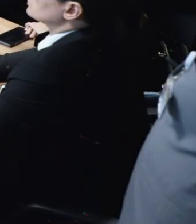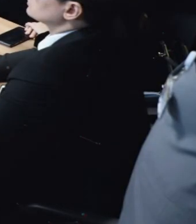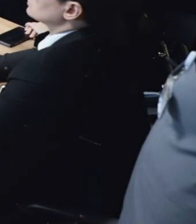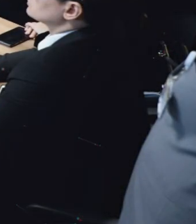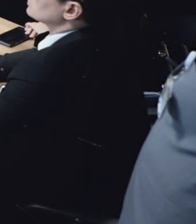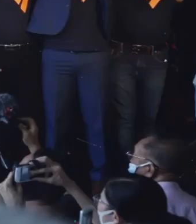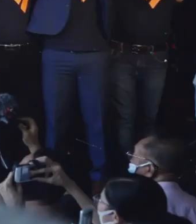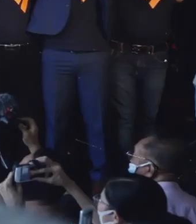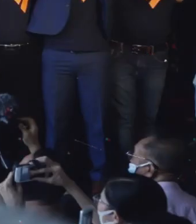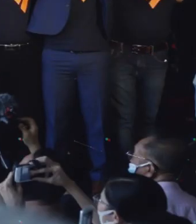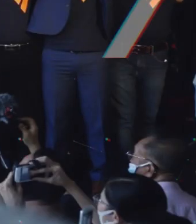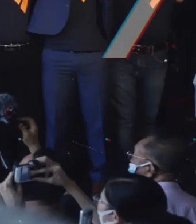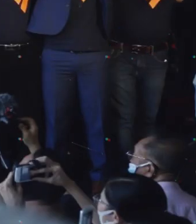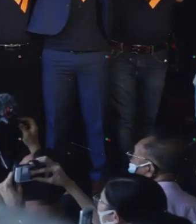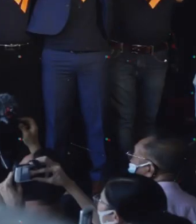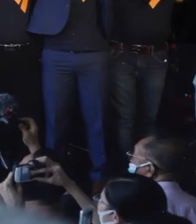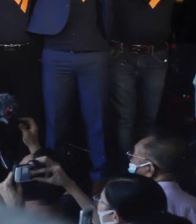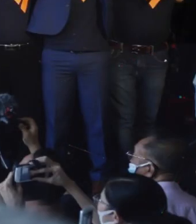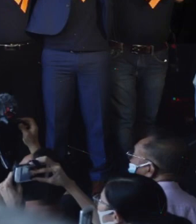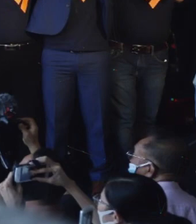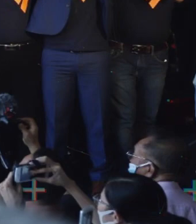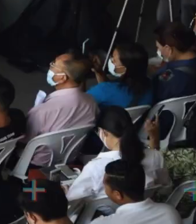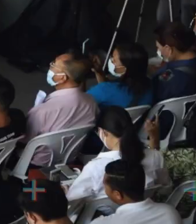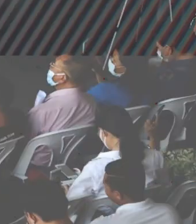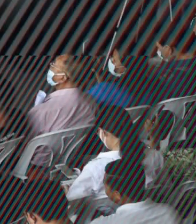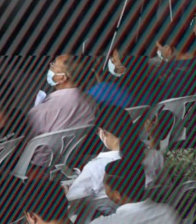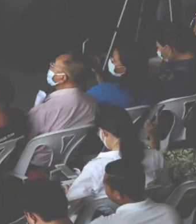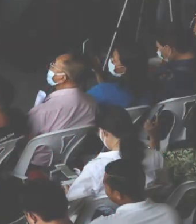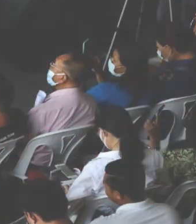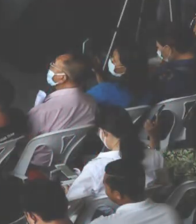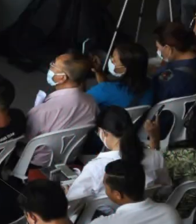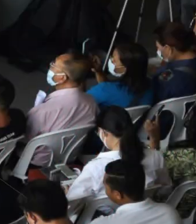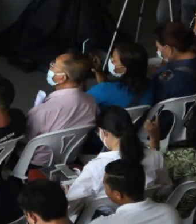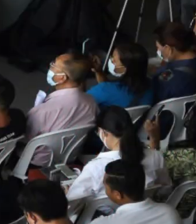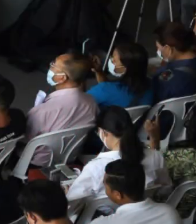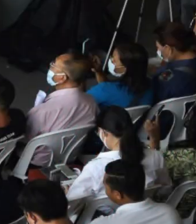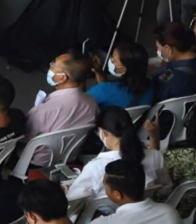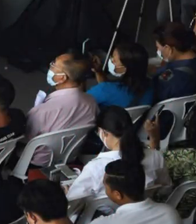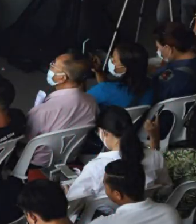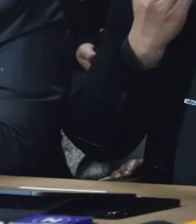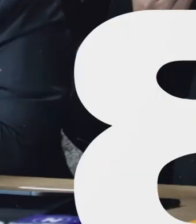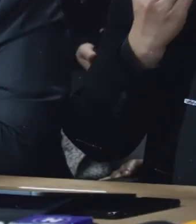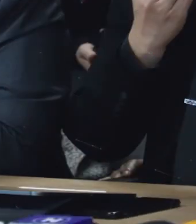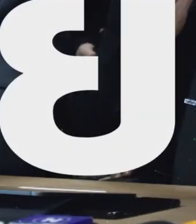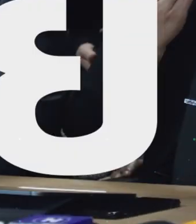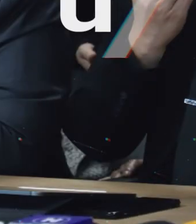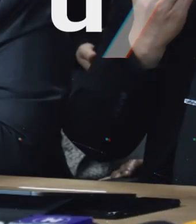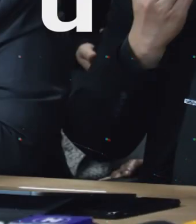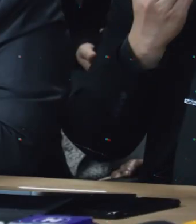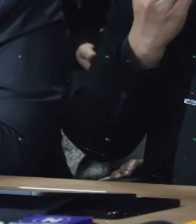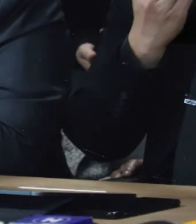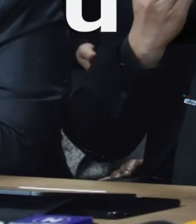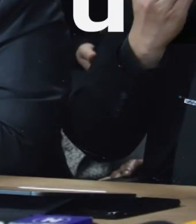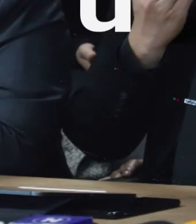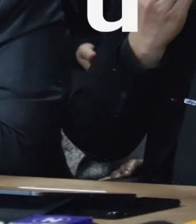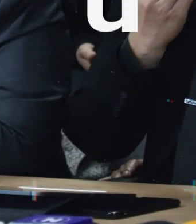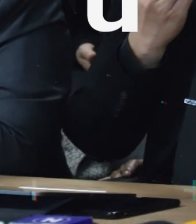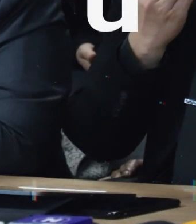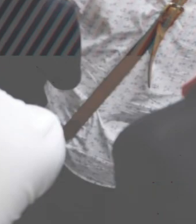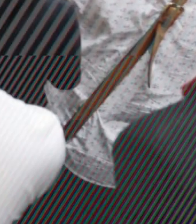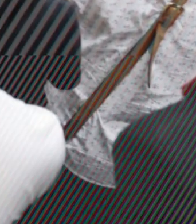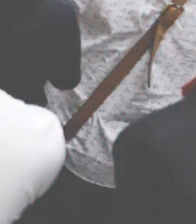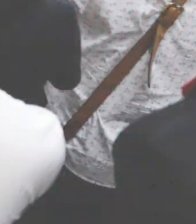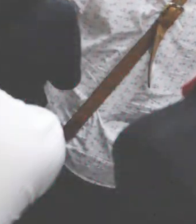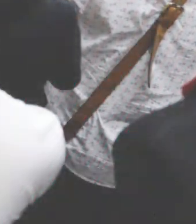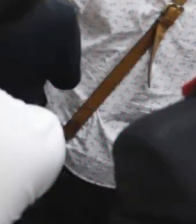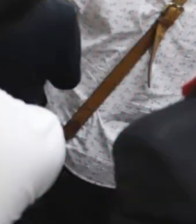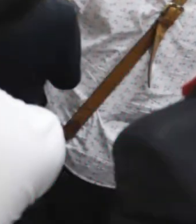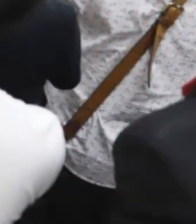บ